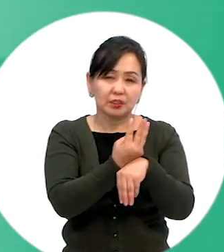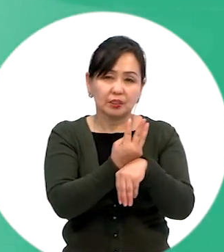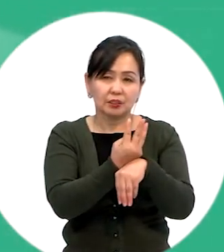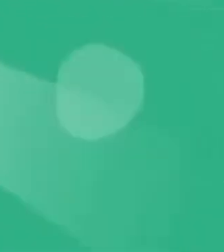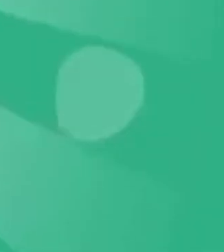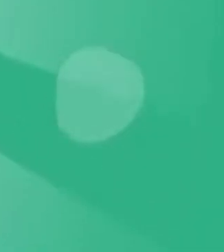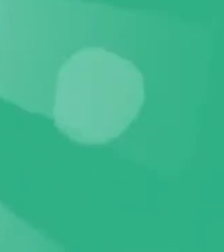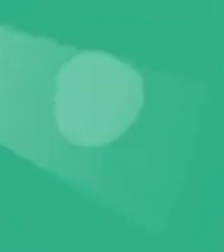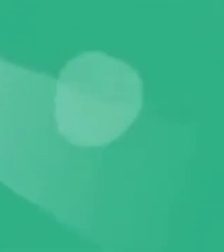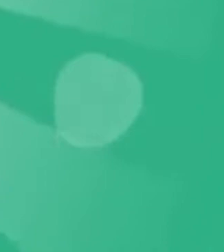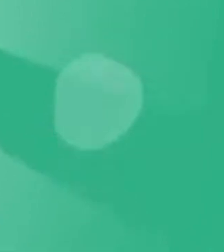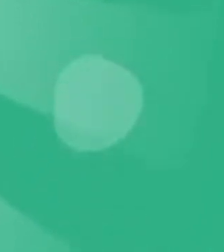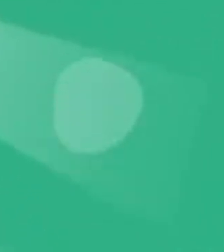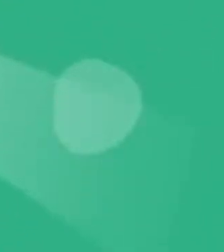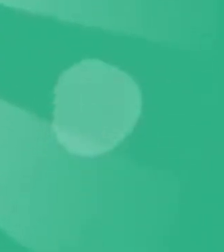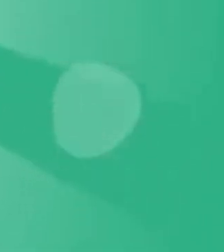шарманжин.